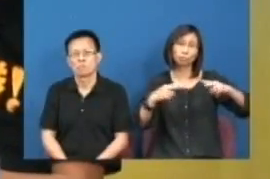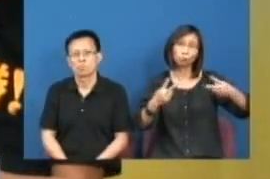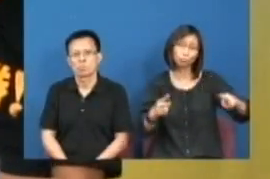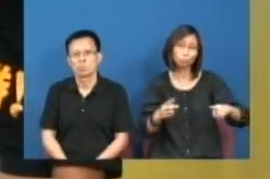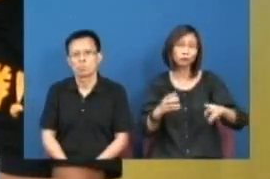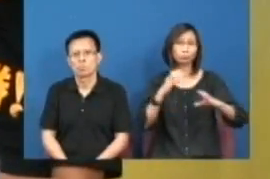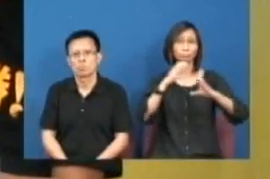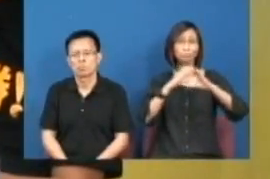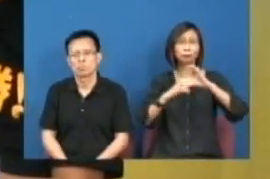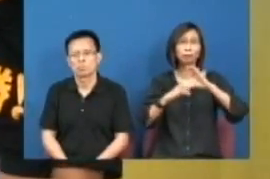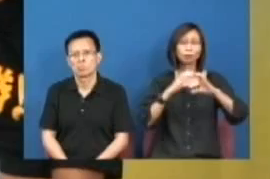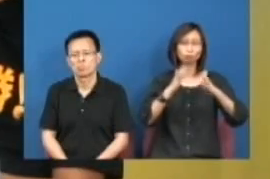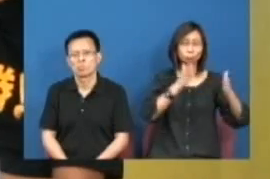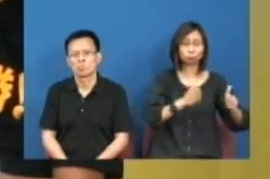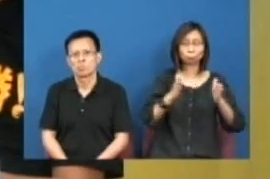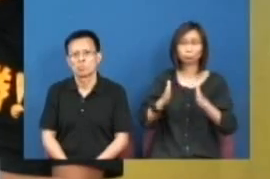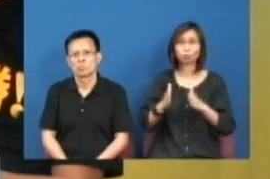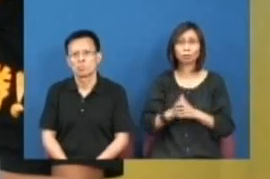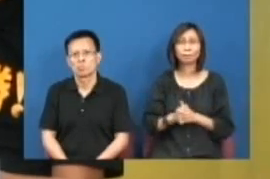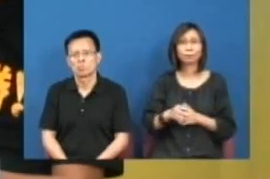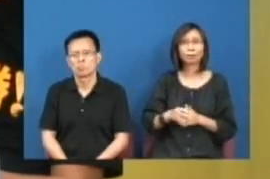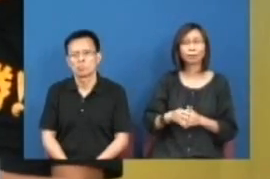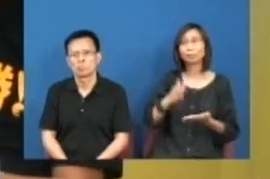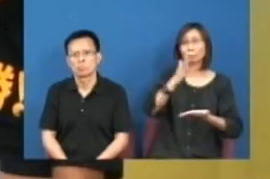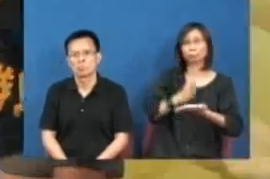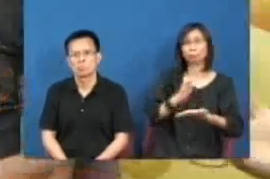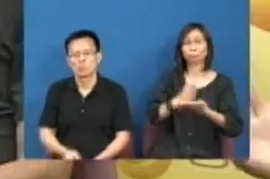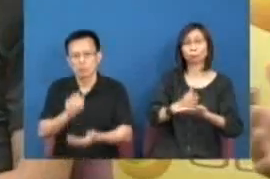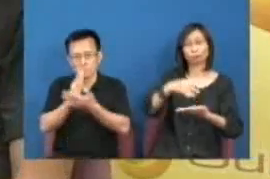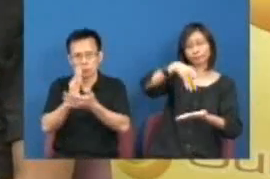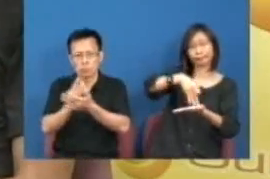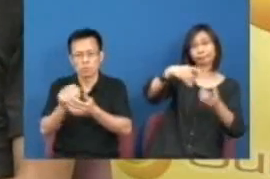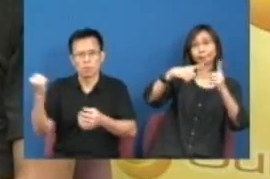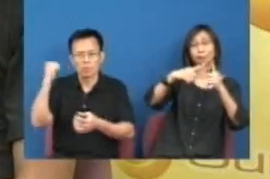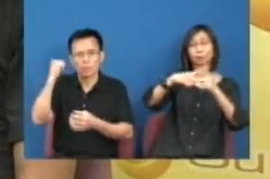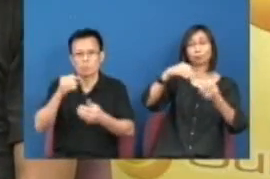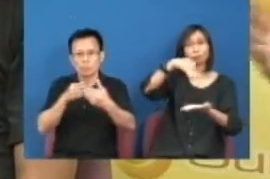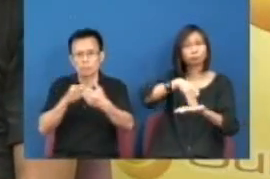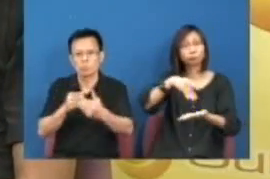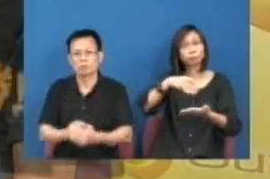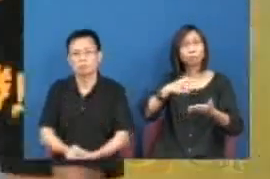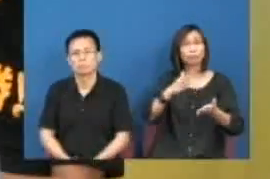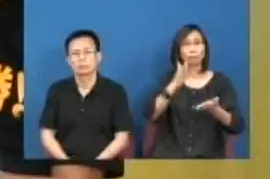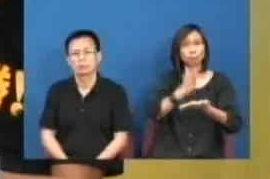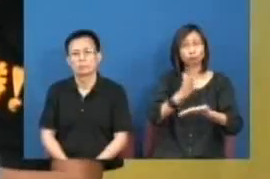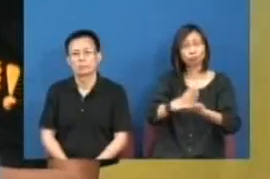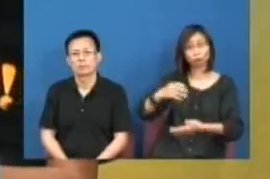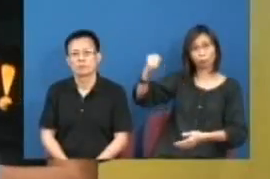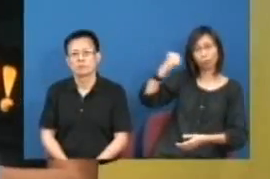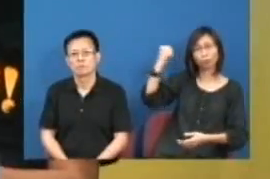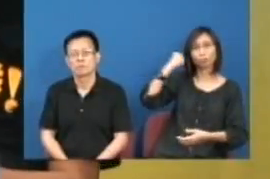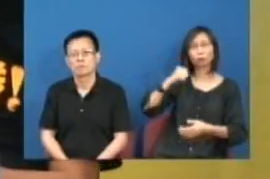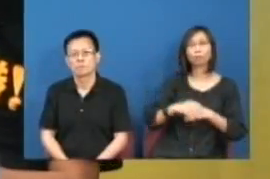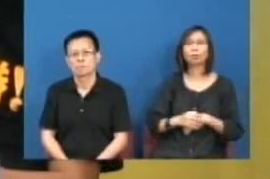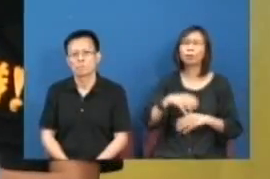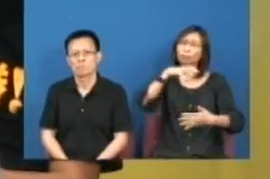實個階段裏邊唔同參與者，無論佢係 力量對 唔同嘅力量本身嘅一啲互動啊，甚至就係話過程